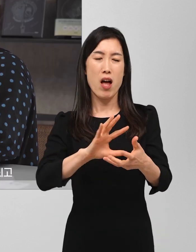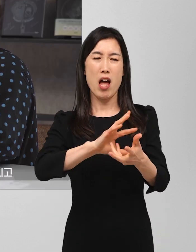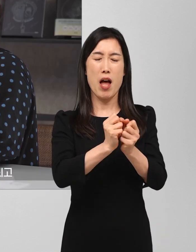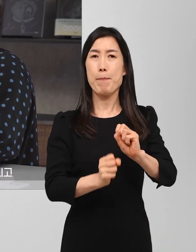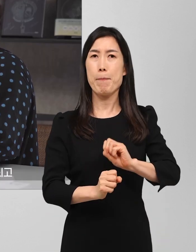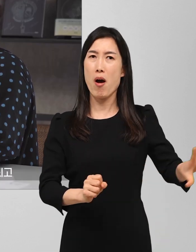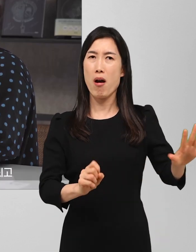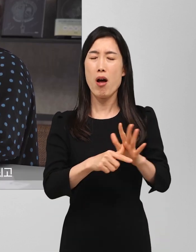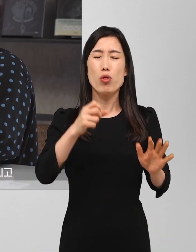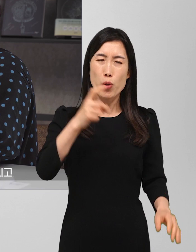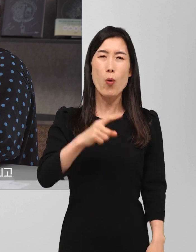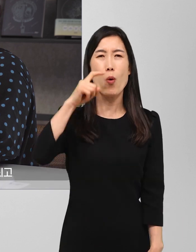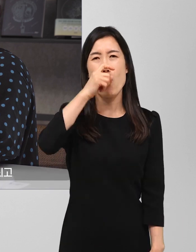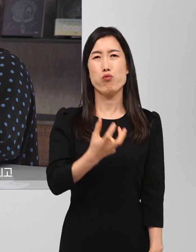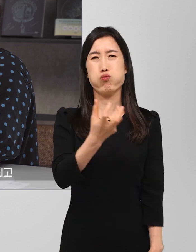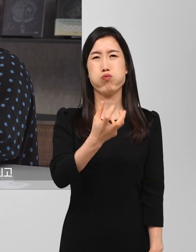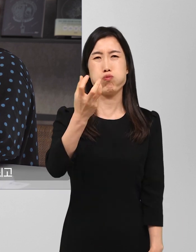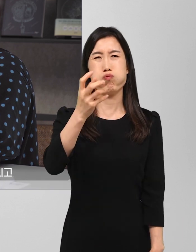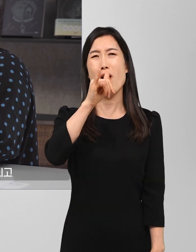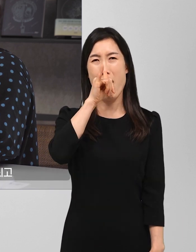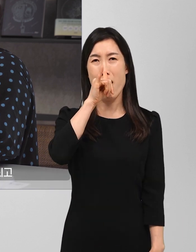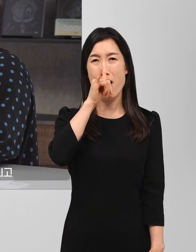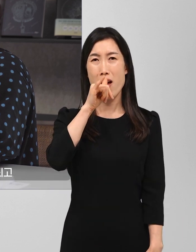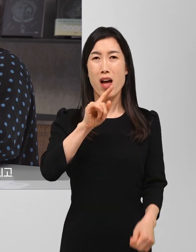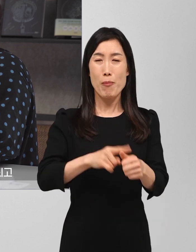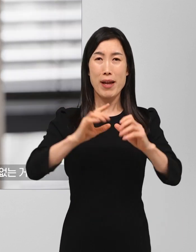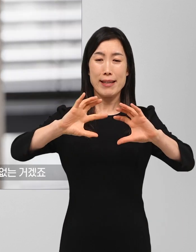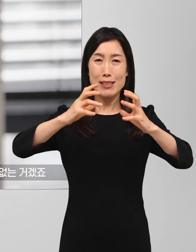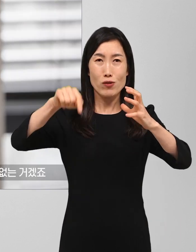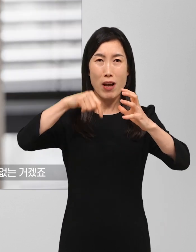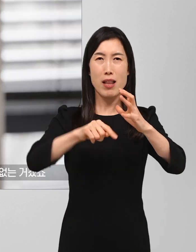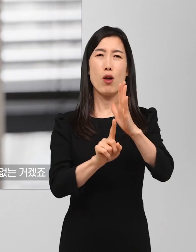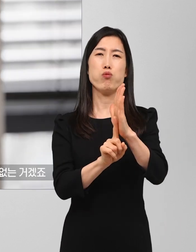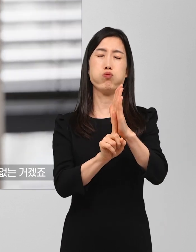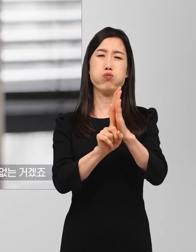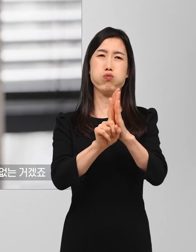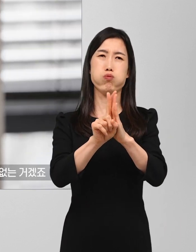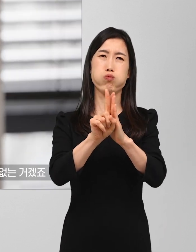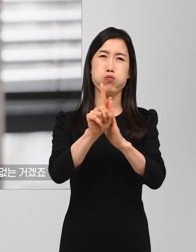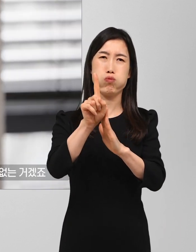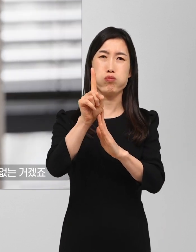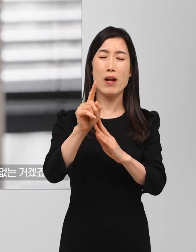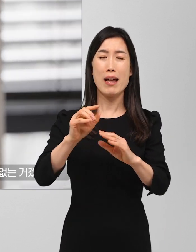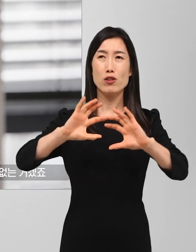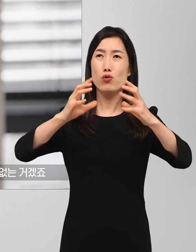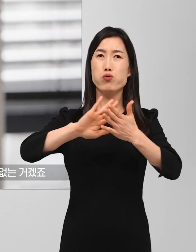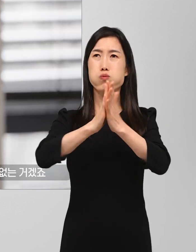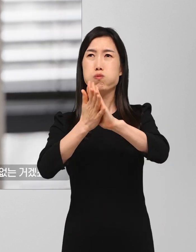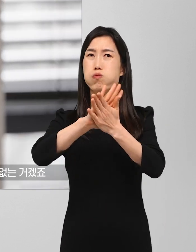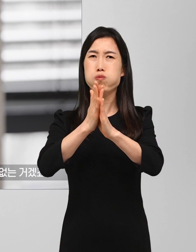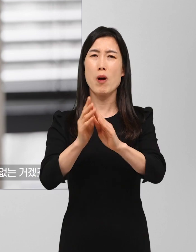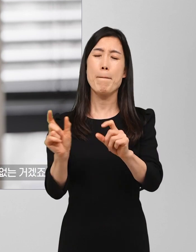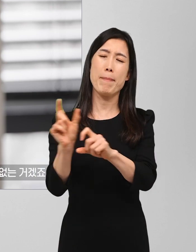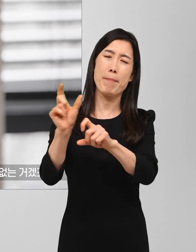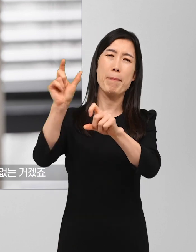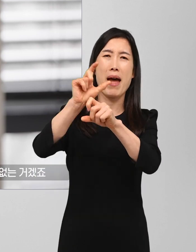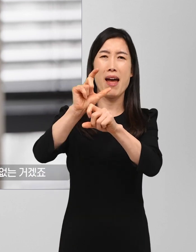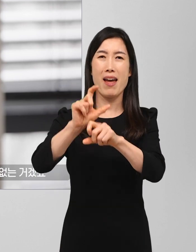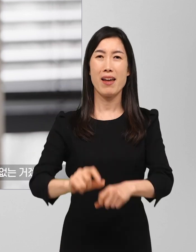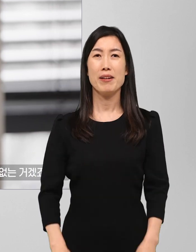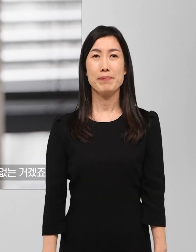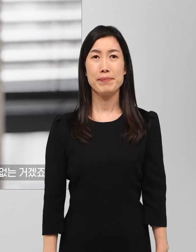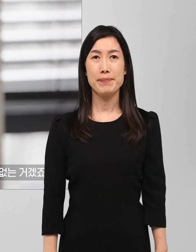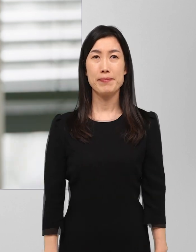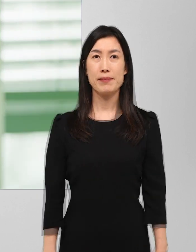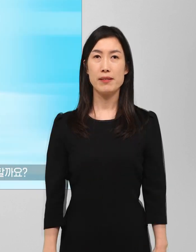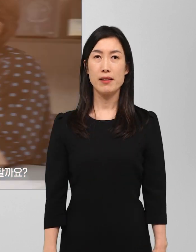일회용품을 만들고 폐기하는 과정에서 에너지가 소비되고 또 이로 인해 온실가스가 증가해 지구온난화가 가속화될 수밖에